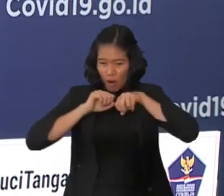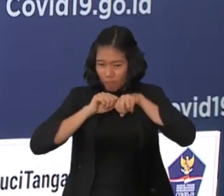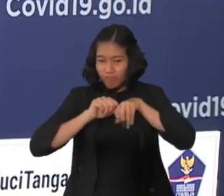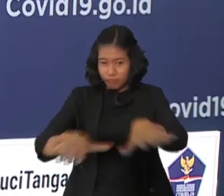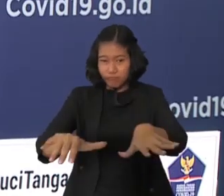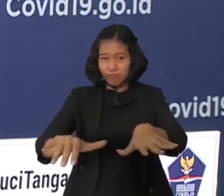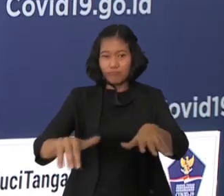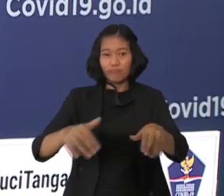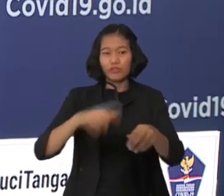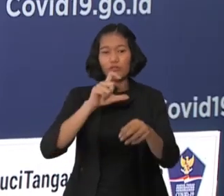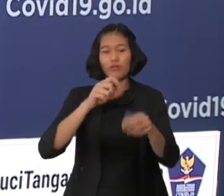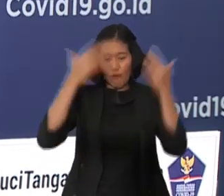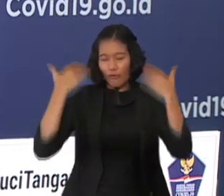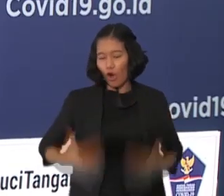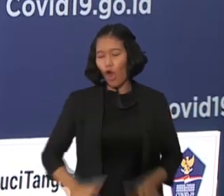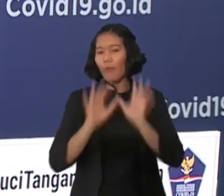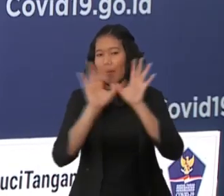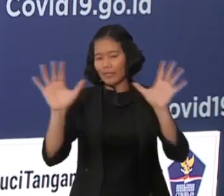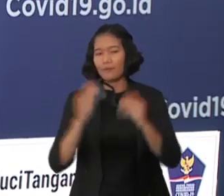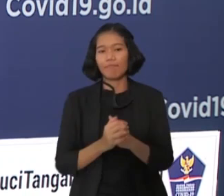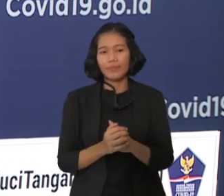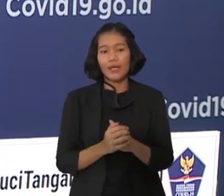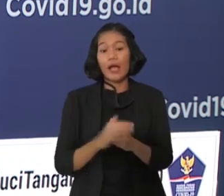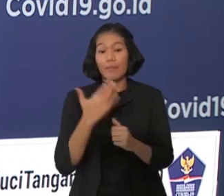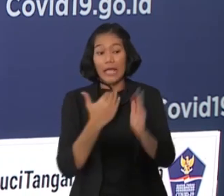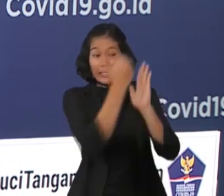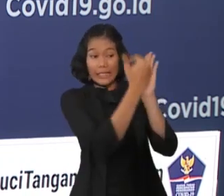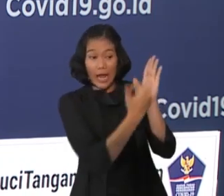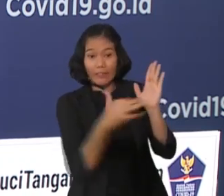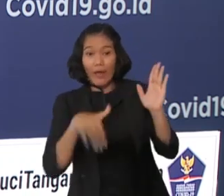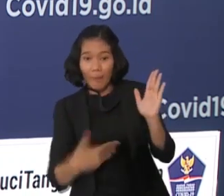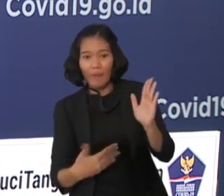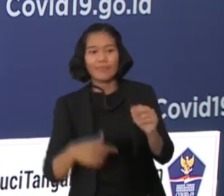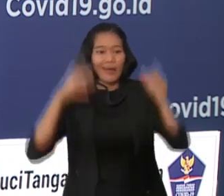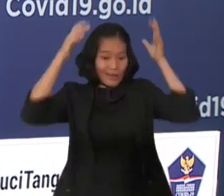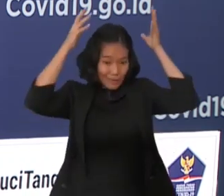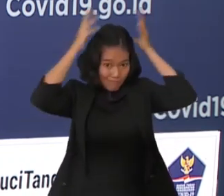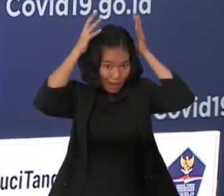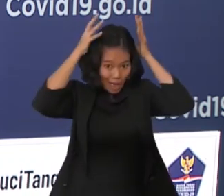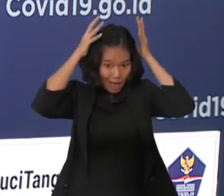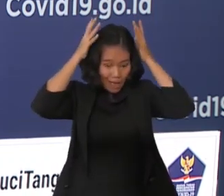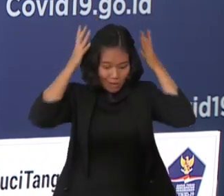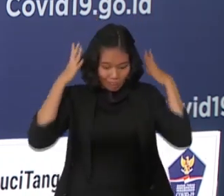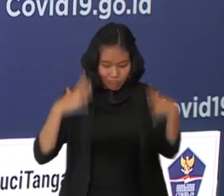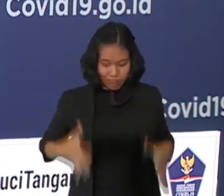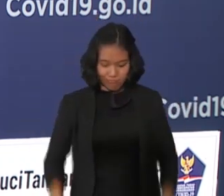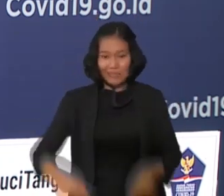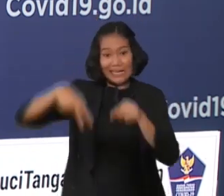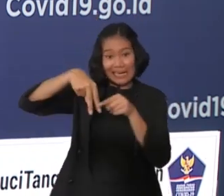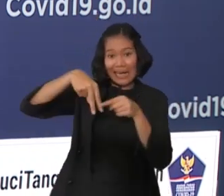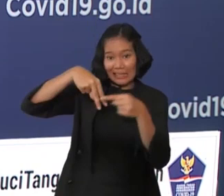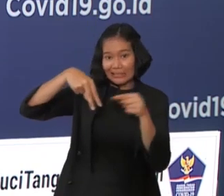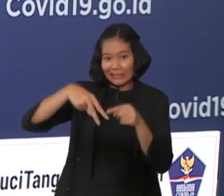masyarakat biasanya spesifikasi coverall menutup dari kepala sampai ke kaki